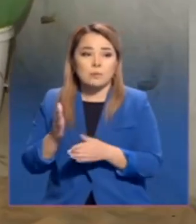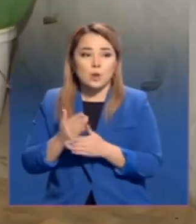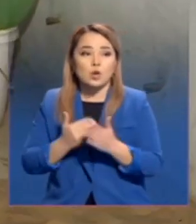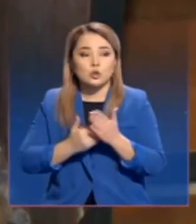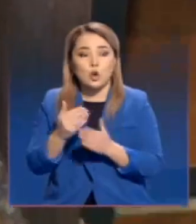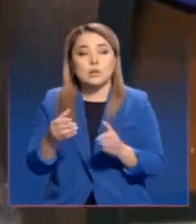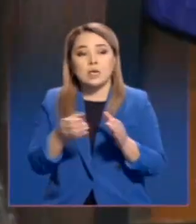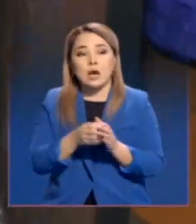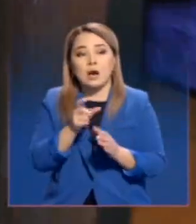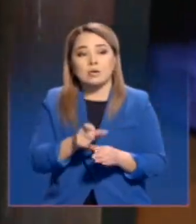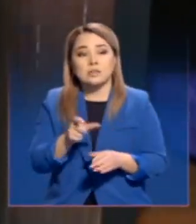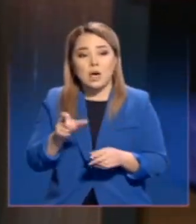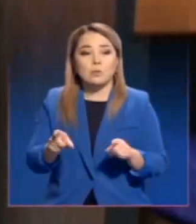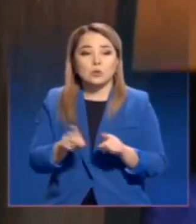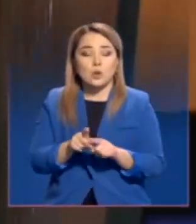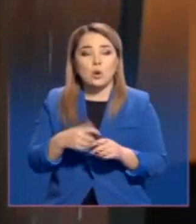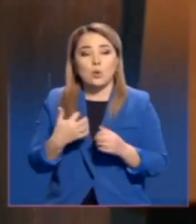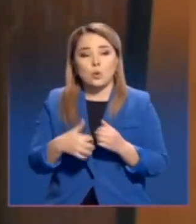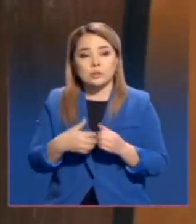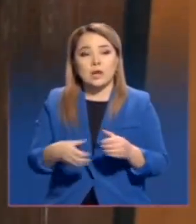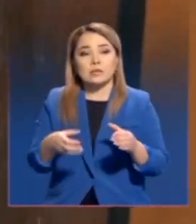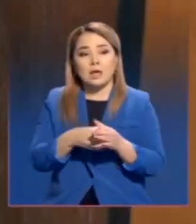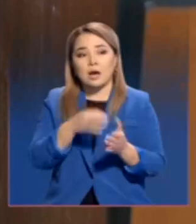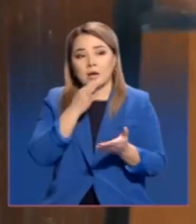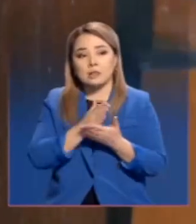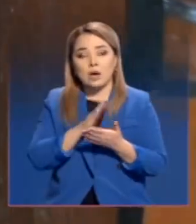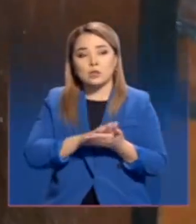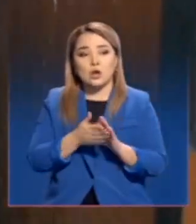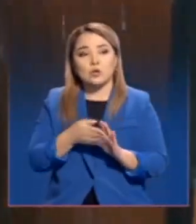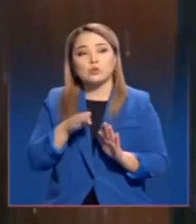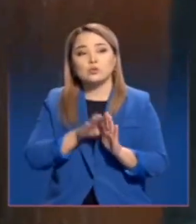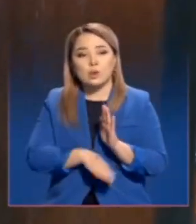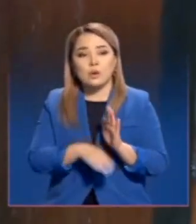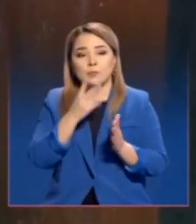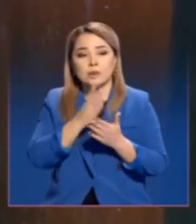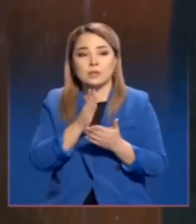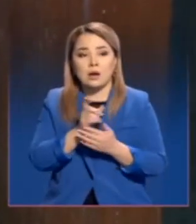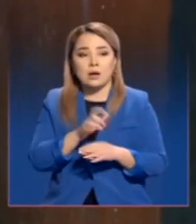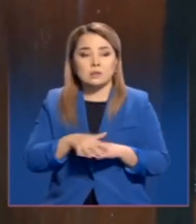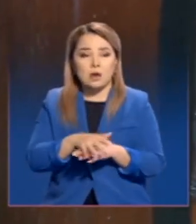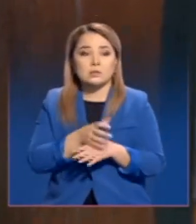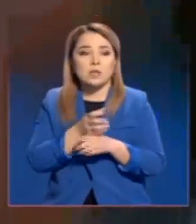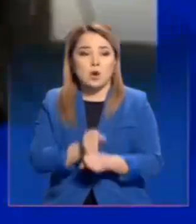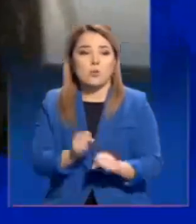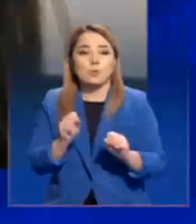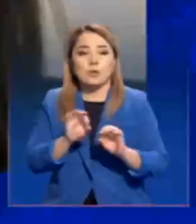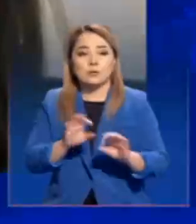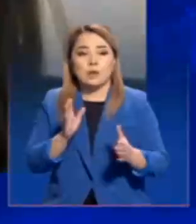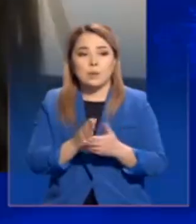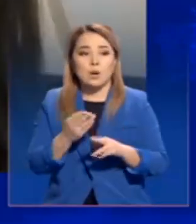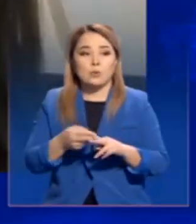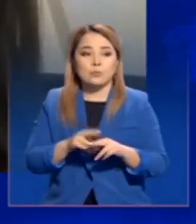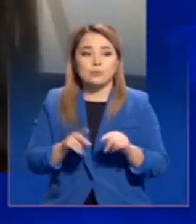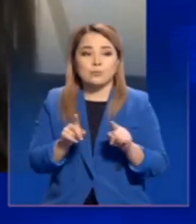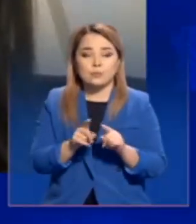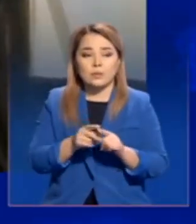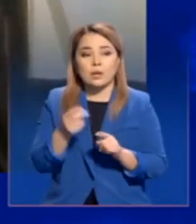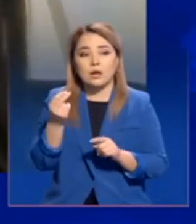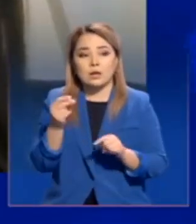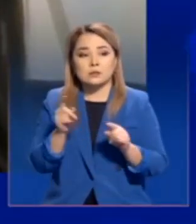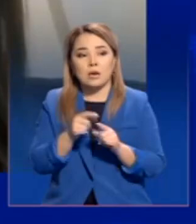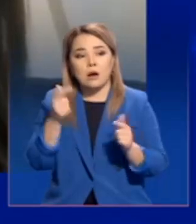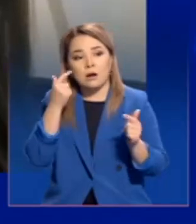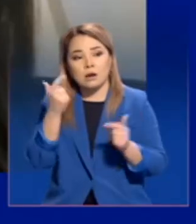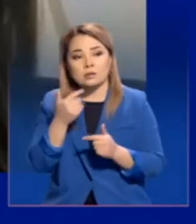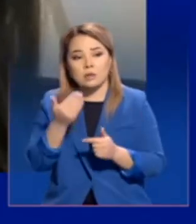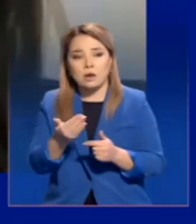жоғарғы сатысындағы азаматтарды орта тапқа өсіру арқылы тұрмысы нашар адамдардың санын азайтуға болады дейді. Ол сіздердің жаңағы қаржылық